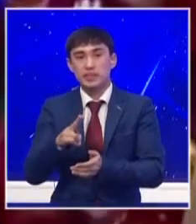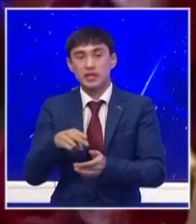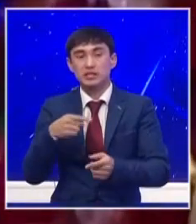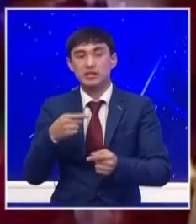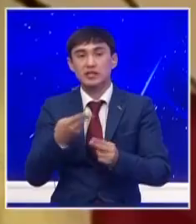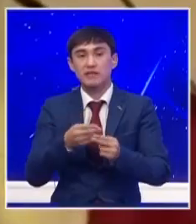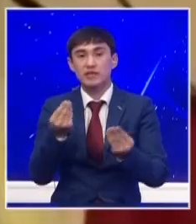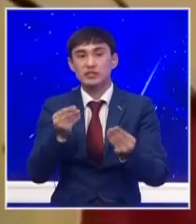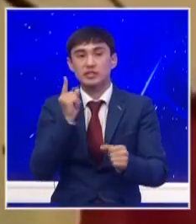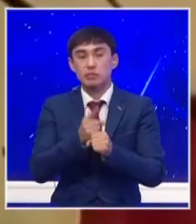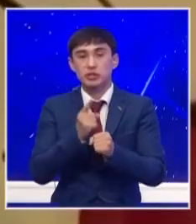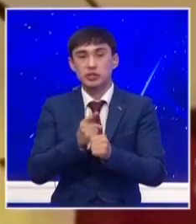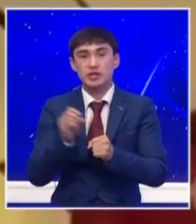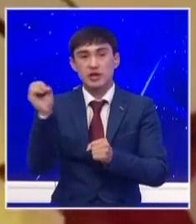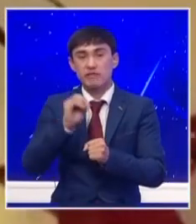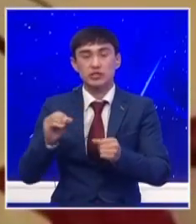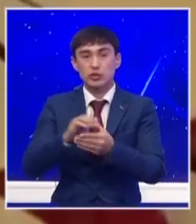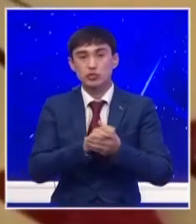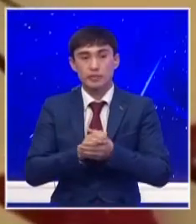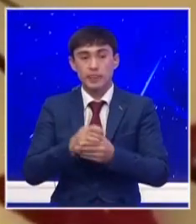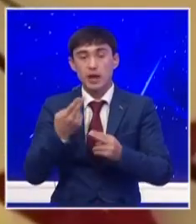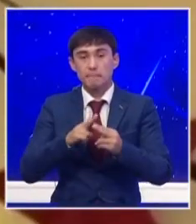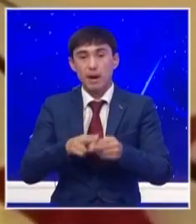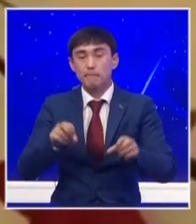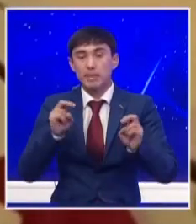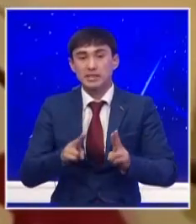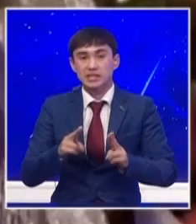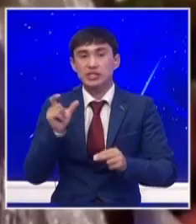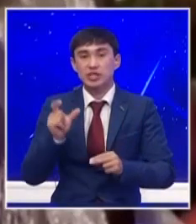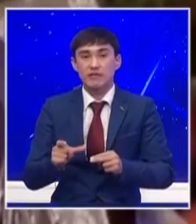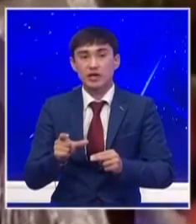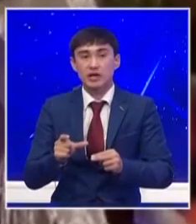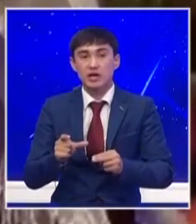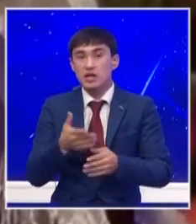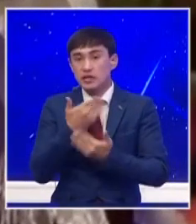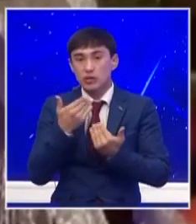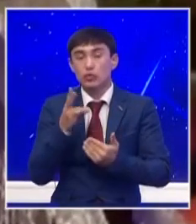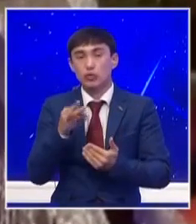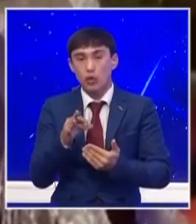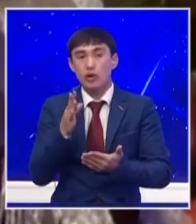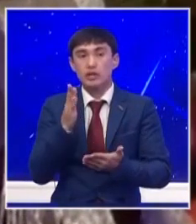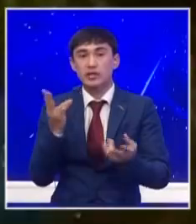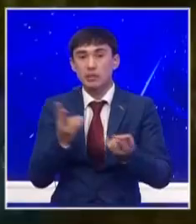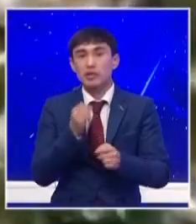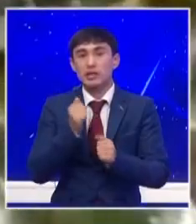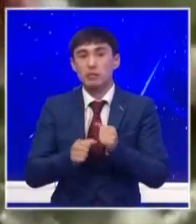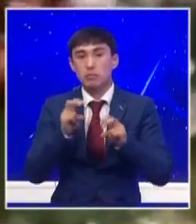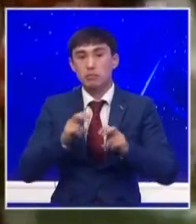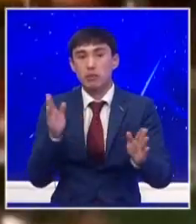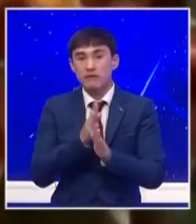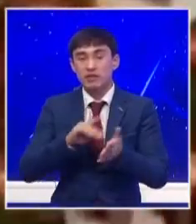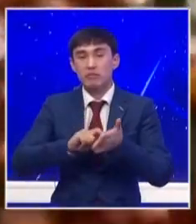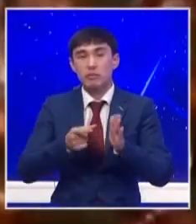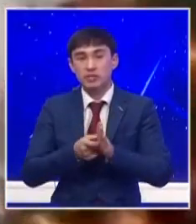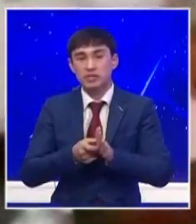вещества которые запрещены в Евросоюзе непосредственной опасности для человека они не несут Однако необходимо регулярно проветривать